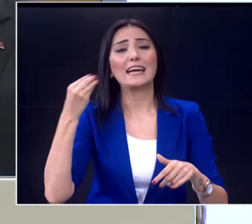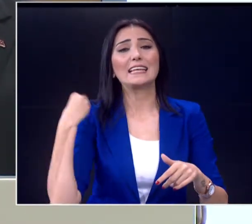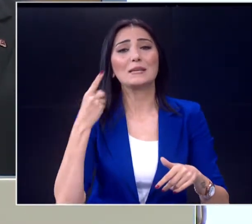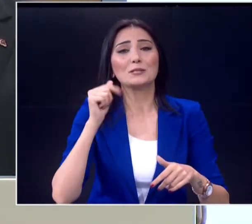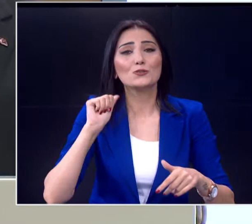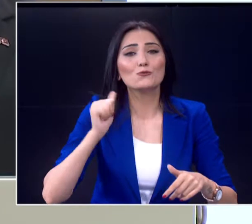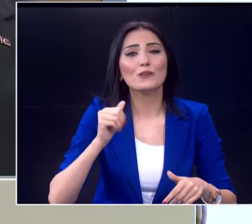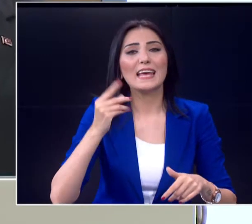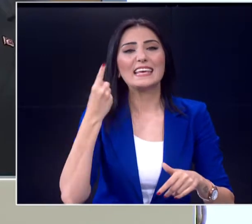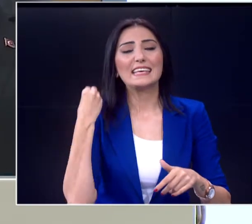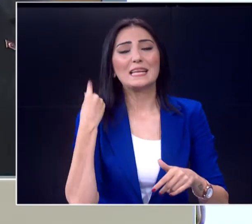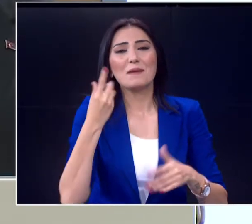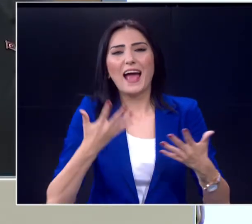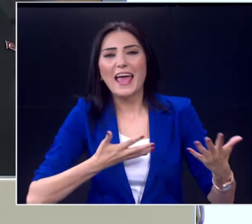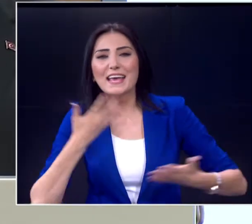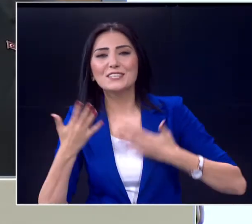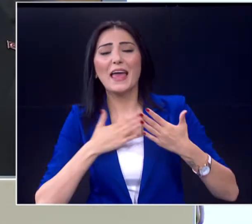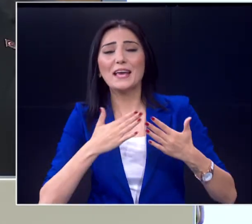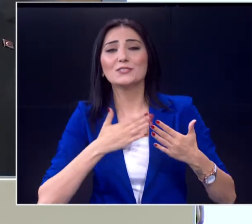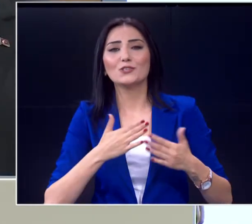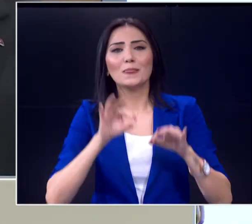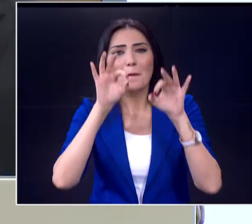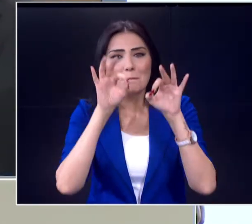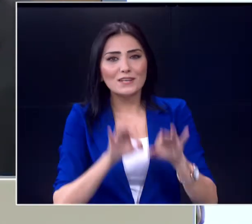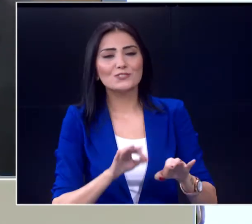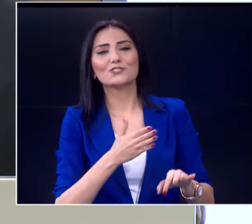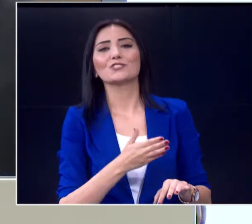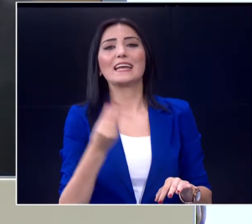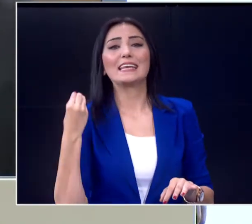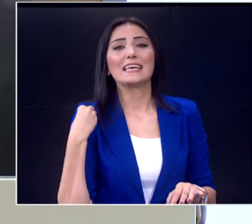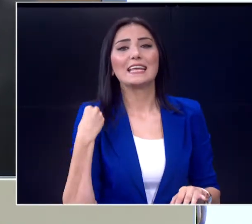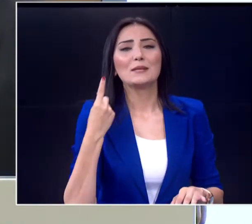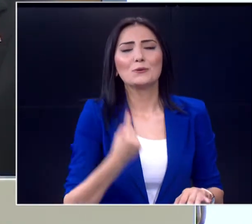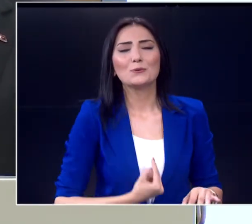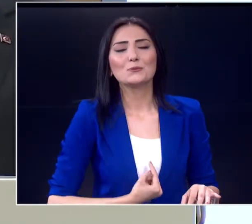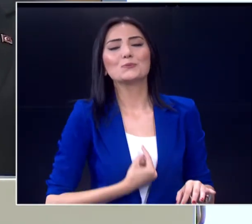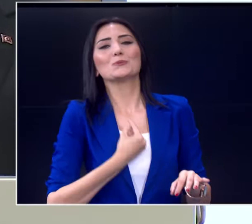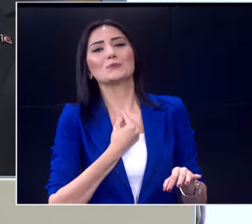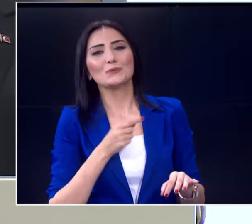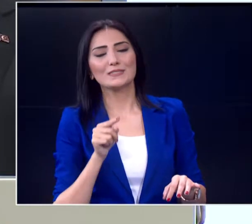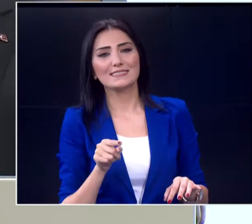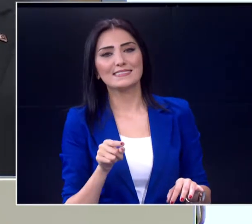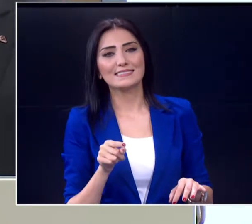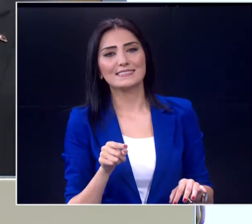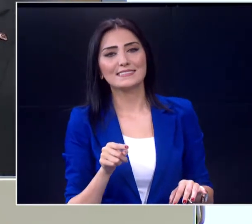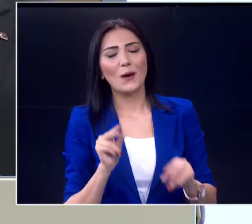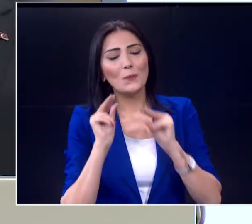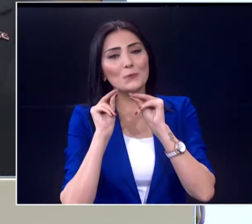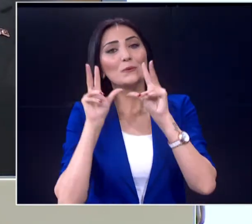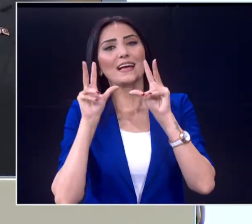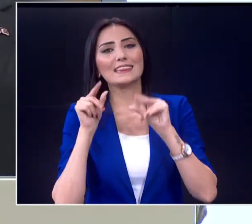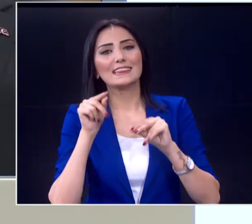güne yeni bir heyecanla başlar, yeni bir umutla